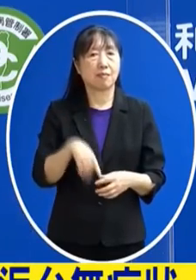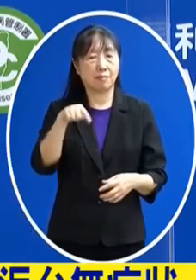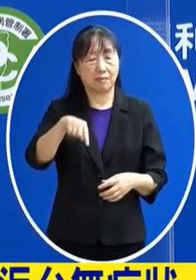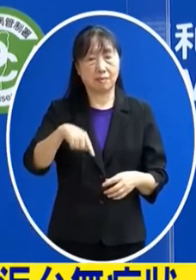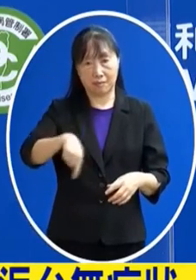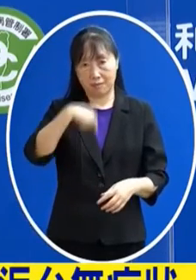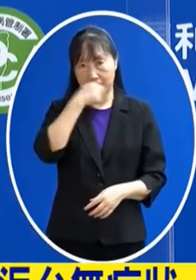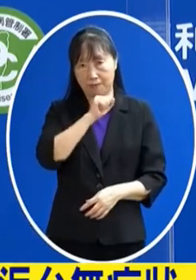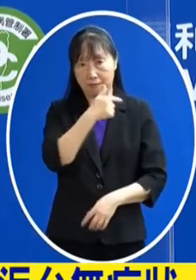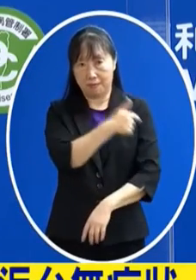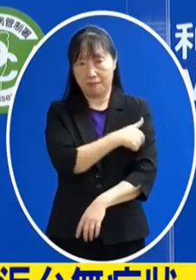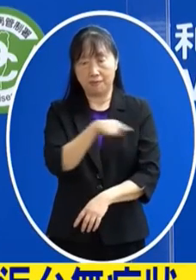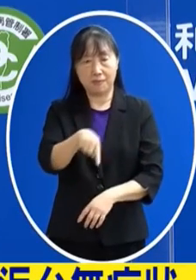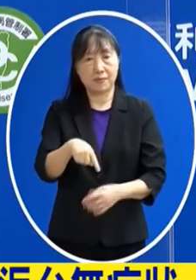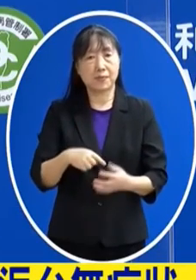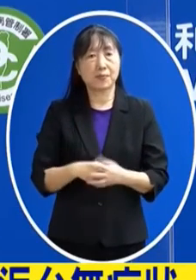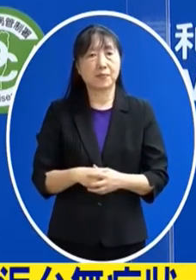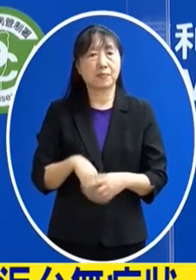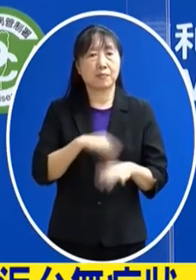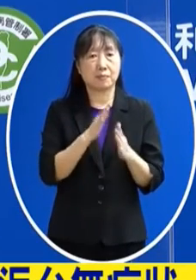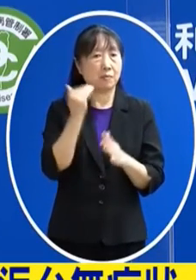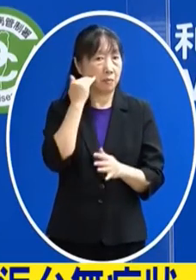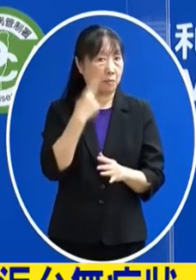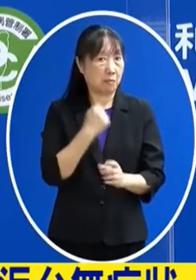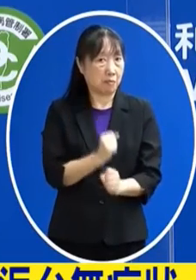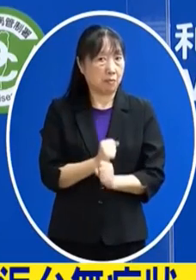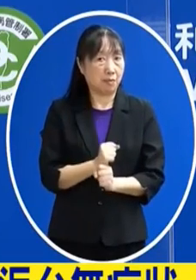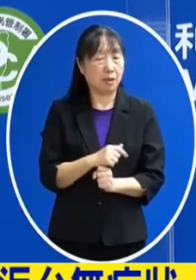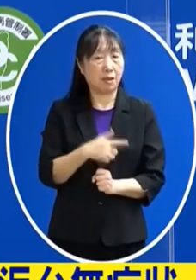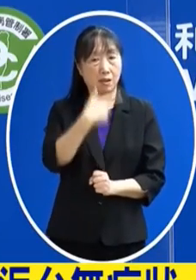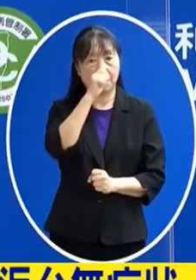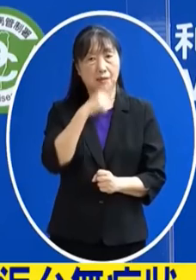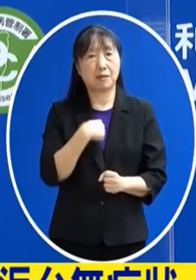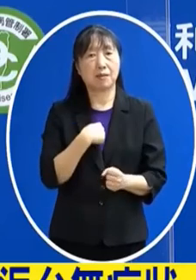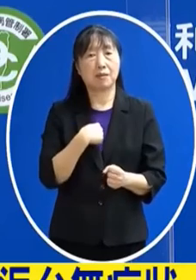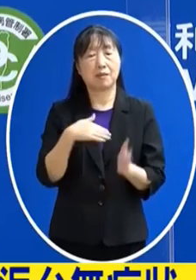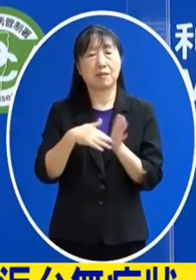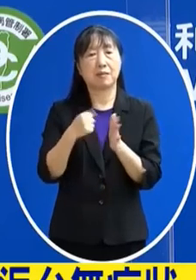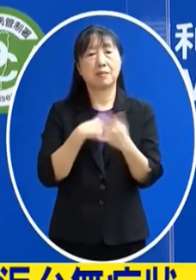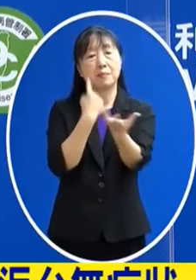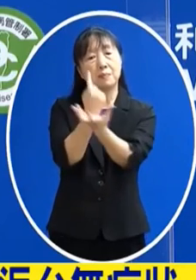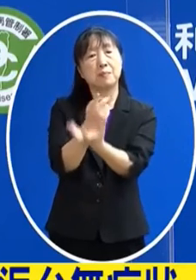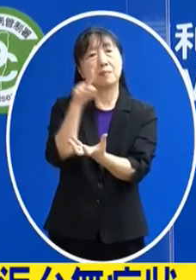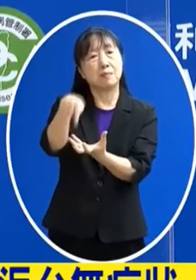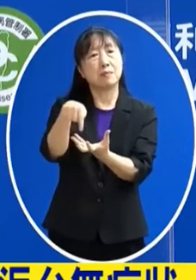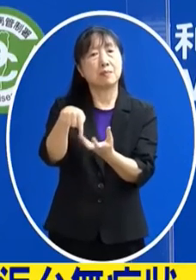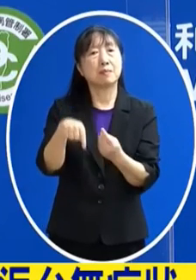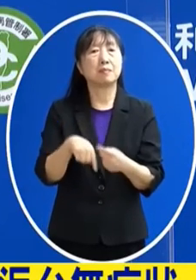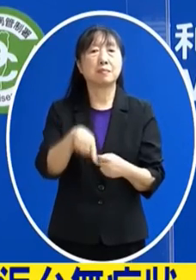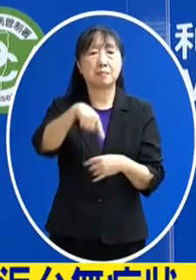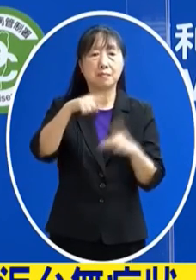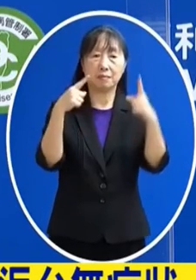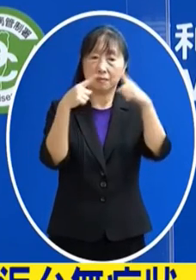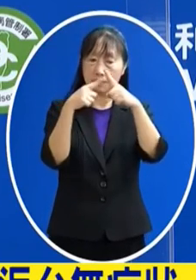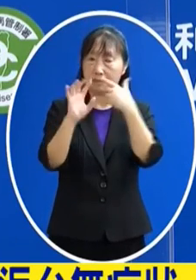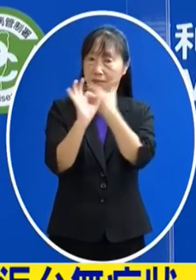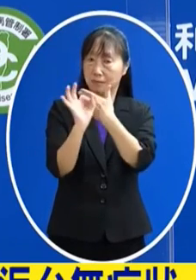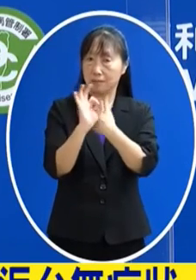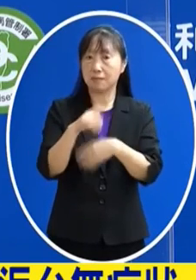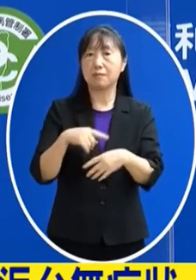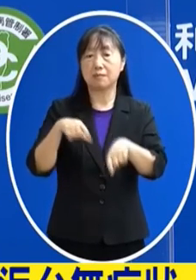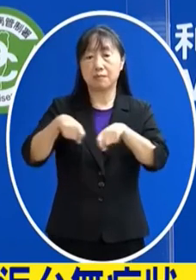产疫苗要予以哈助力的话，也尽量参与我们的哈国产疫苗的临床试验的计